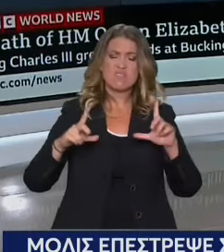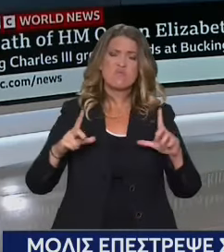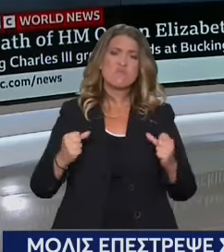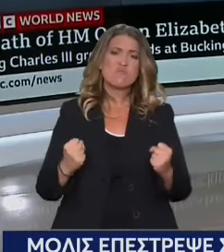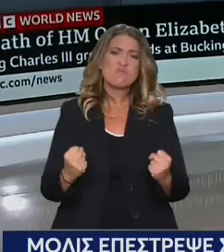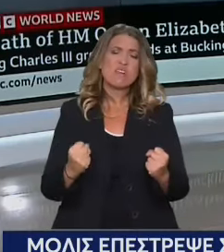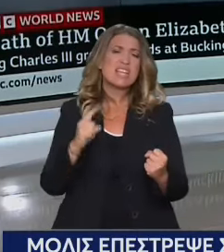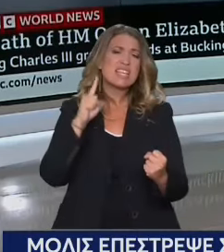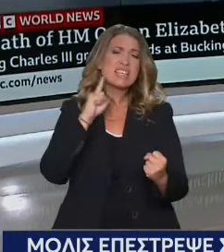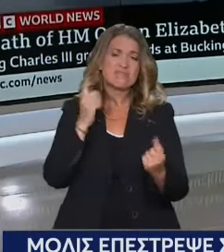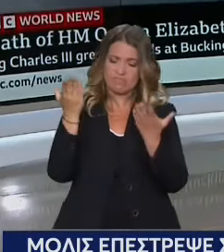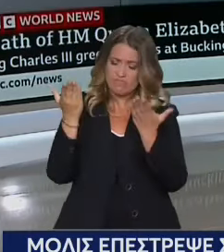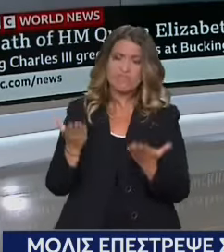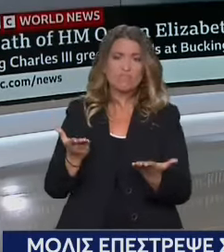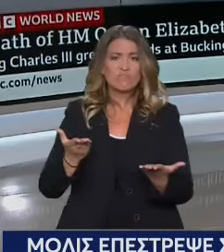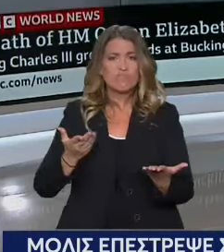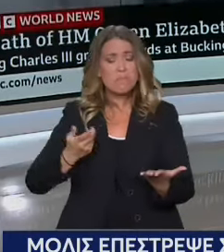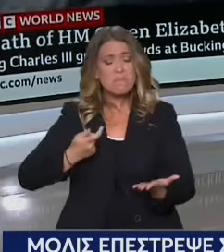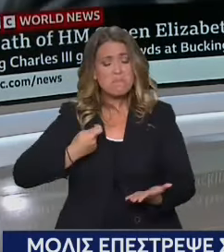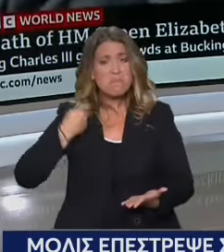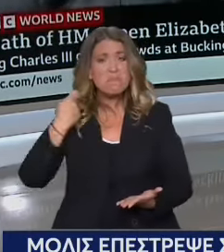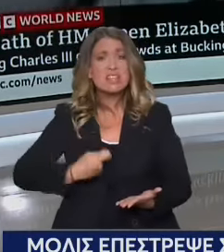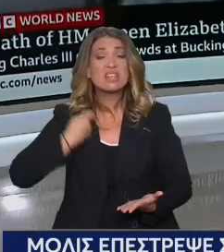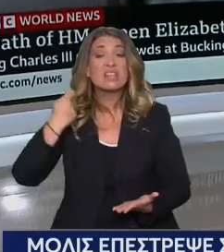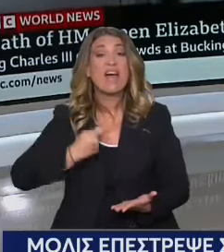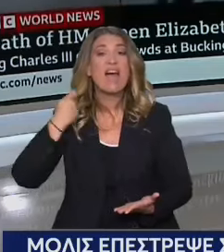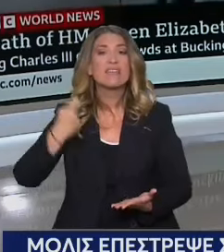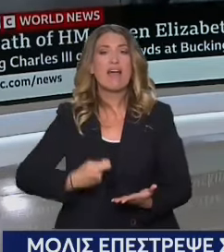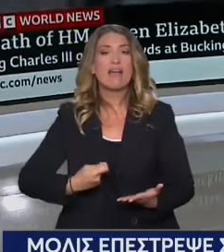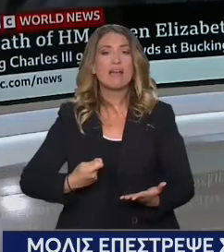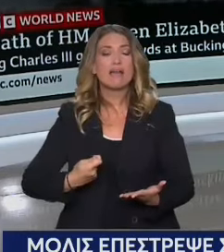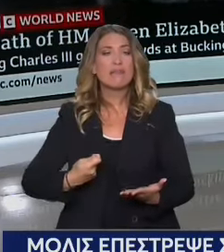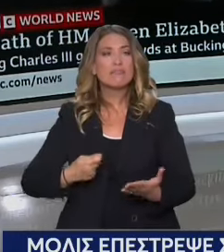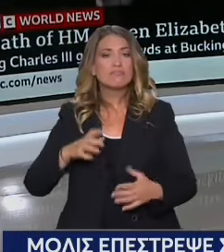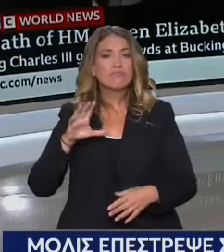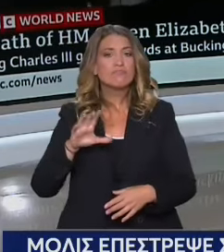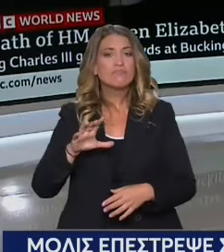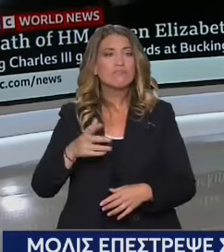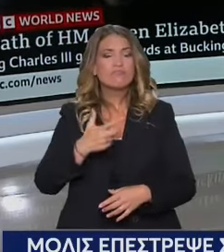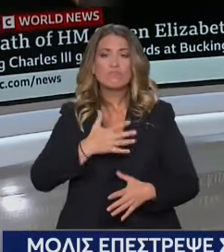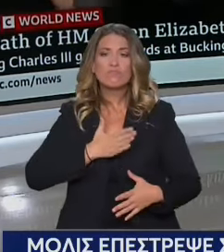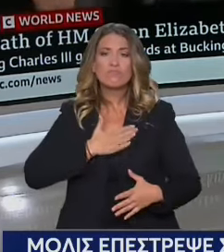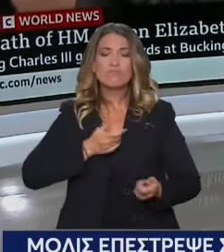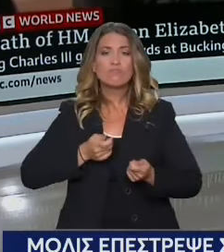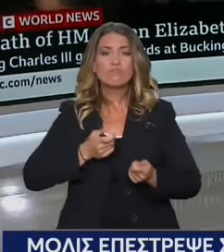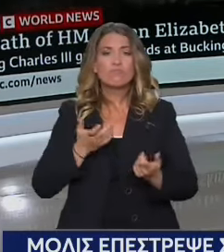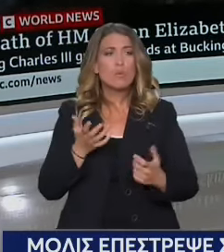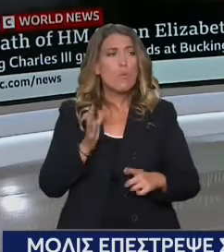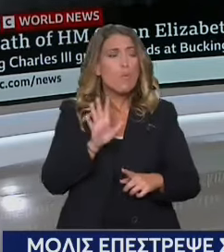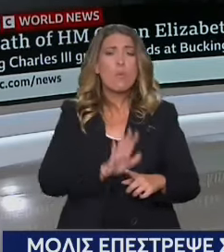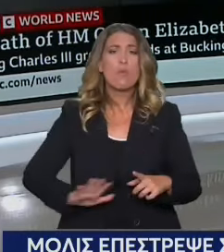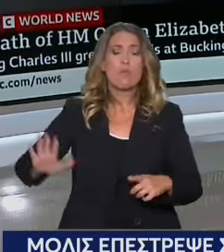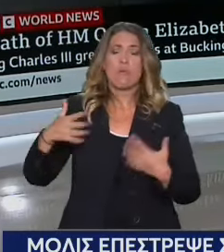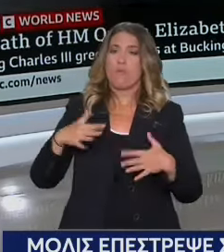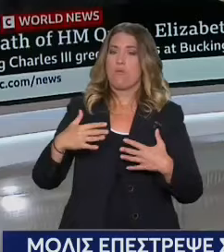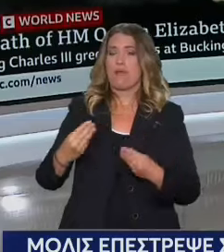Έγινε η μητέρα του έθνους. Και αυτό είναι που προκαλεί αυτή την ώρα όλα τα αισθήματα που νομίζω